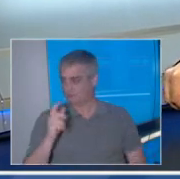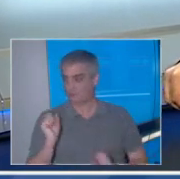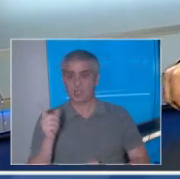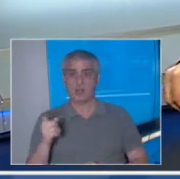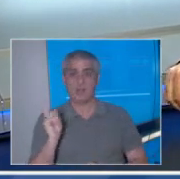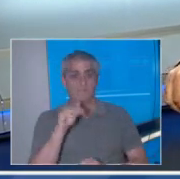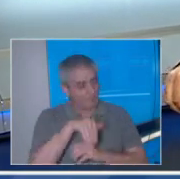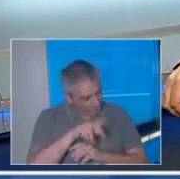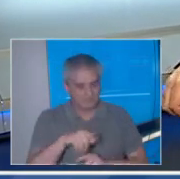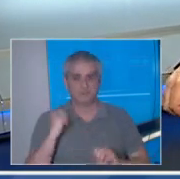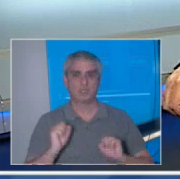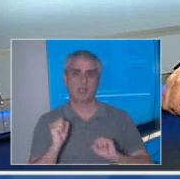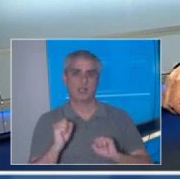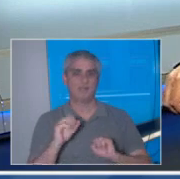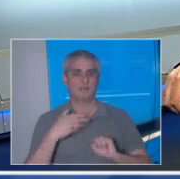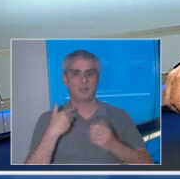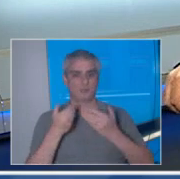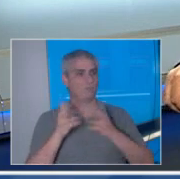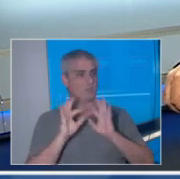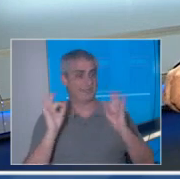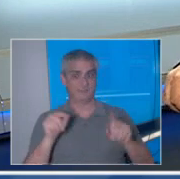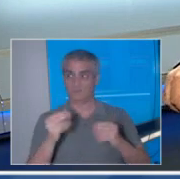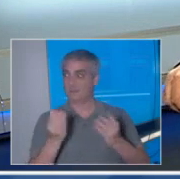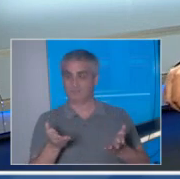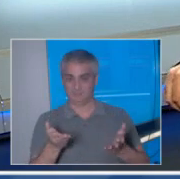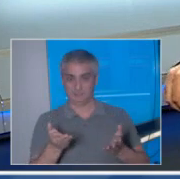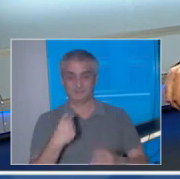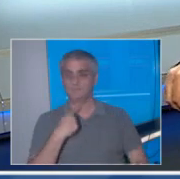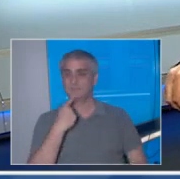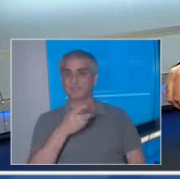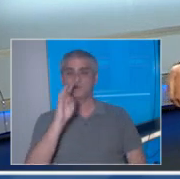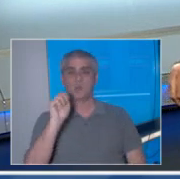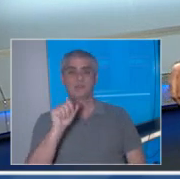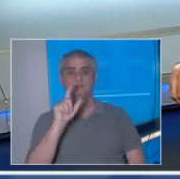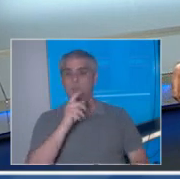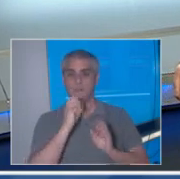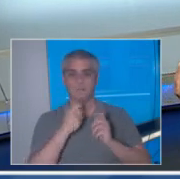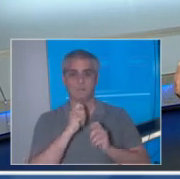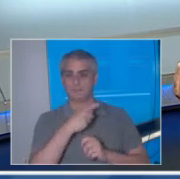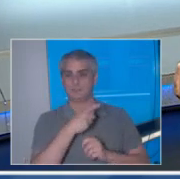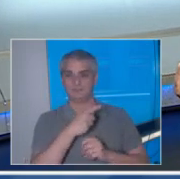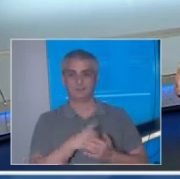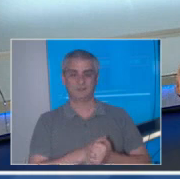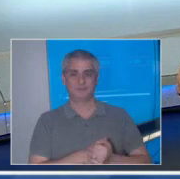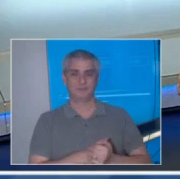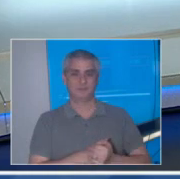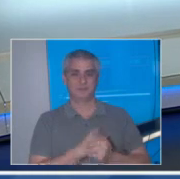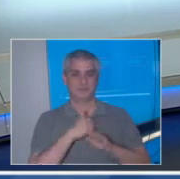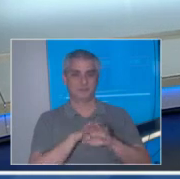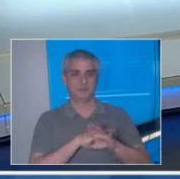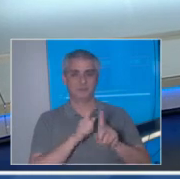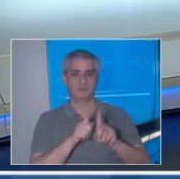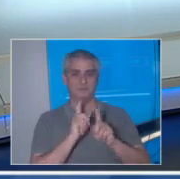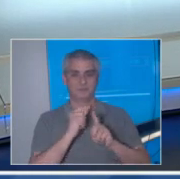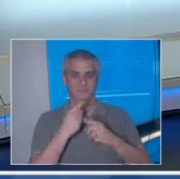נכון. אבל אולפן צריך שיהיה קר. אם אנחנו פותחים את האירוע הזה, אז נגיד שמורן אזולאי מגישה... מה, הוא פותח חזית עכשיו? אז אני מרגיש כאילו